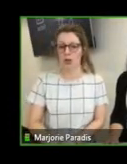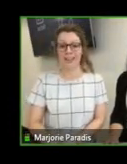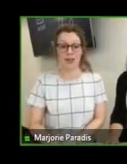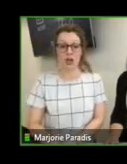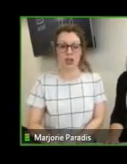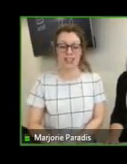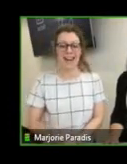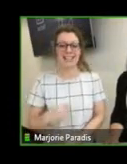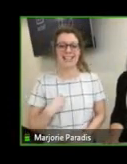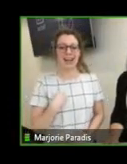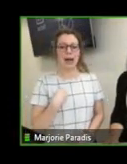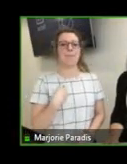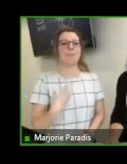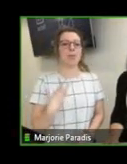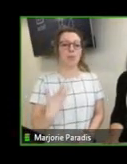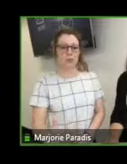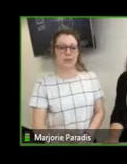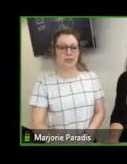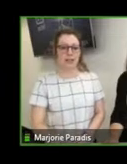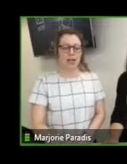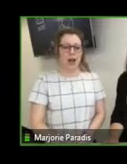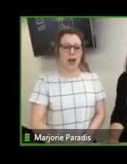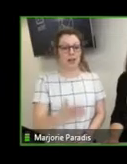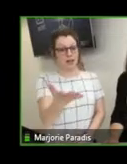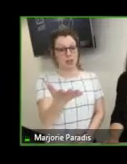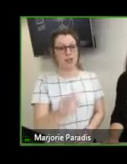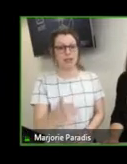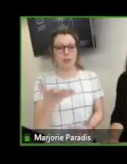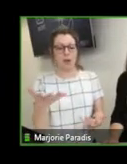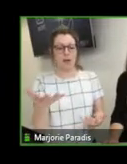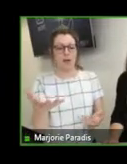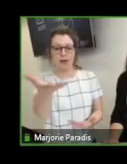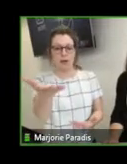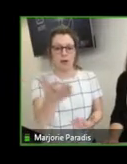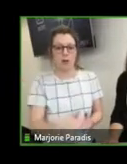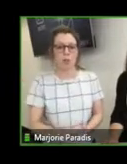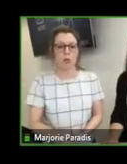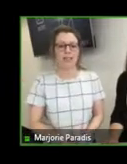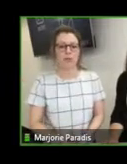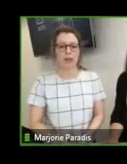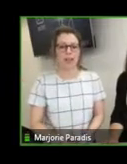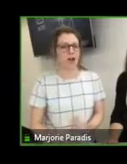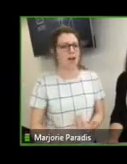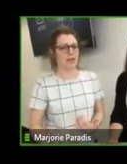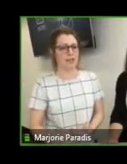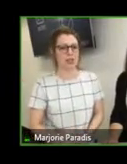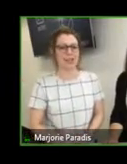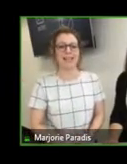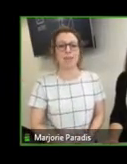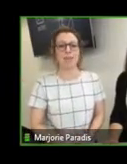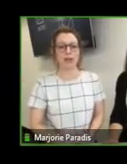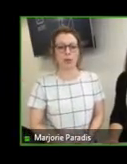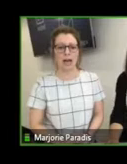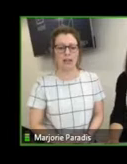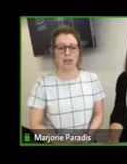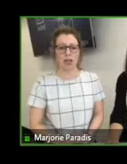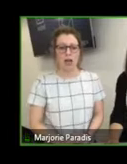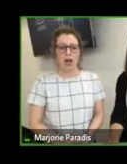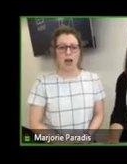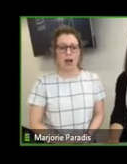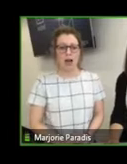de technologies extrêmement poussées. Dans ce cas-ci, probablement, on voit le mot deepfake. En français, ce serait hyper